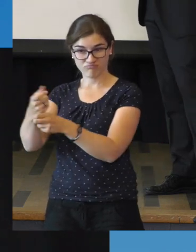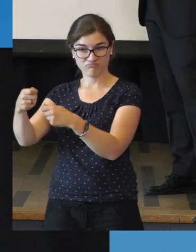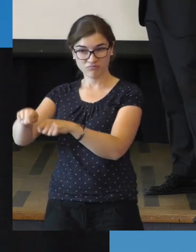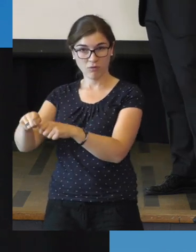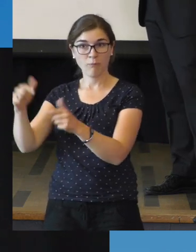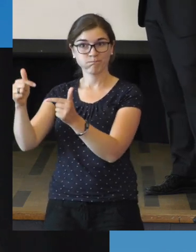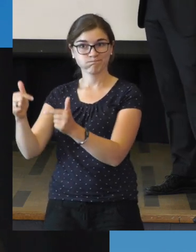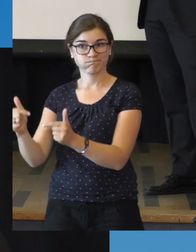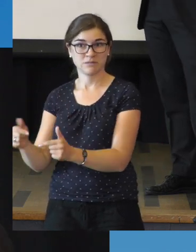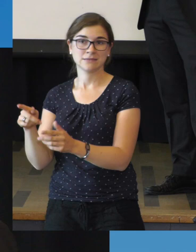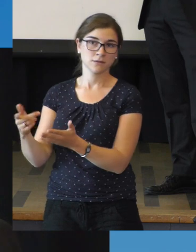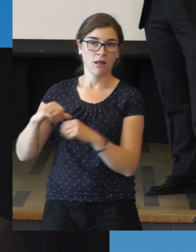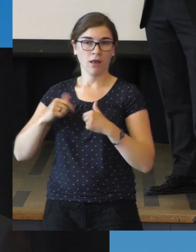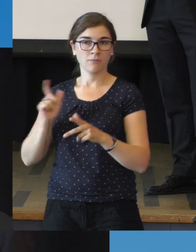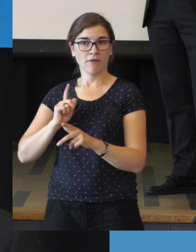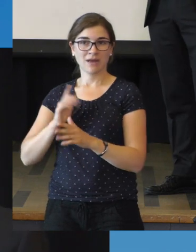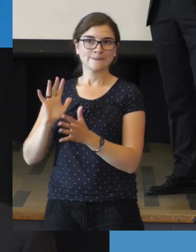nicht ausreichend mit Blut versorgt wird.